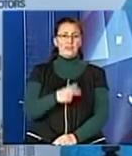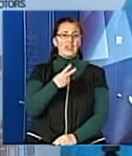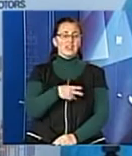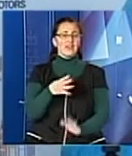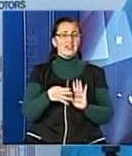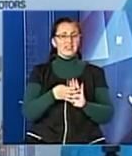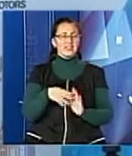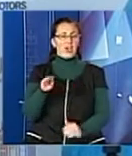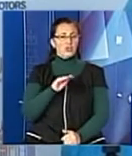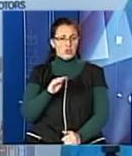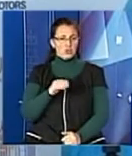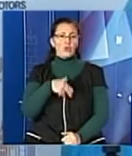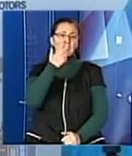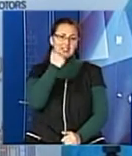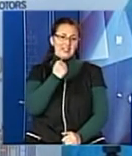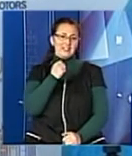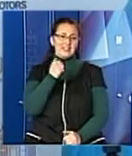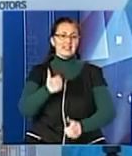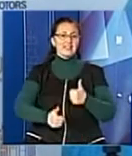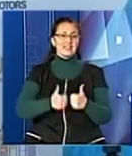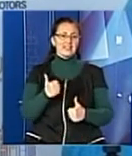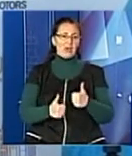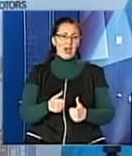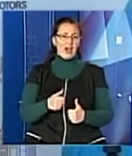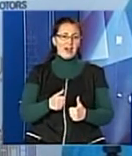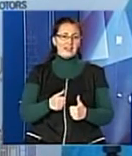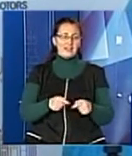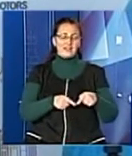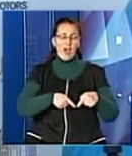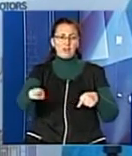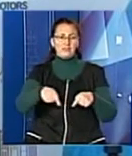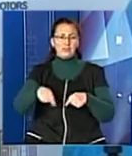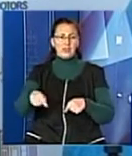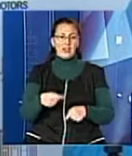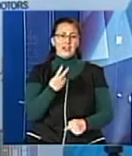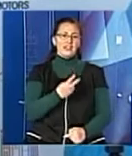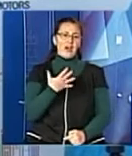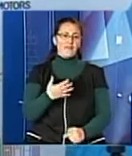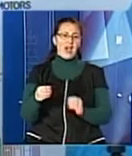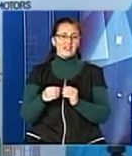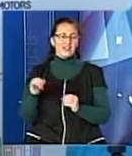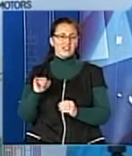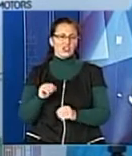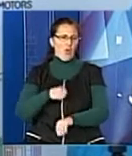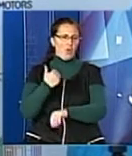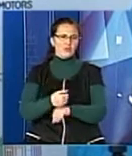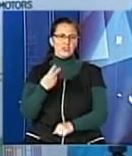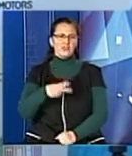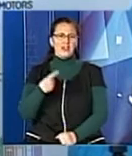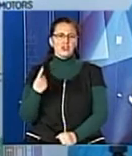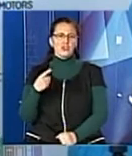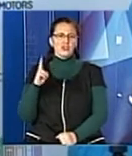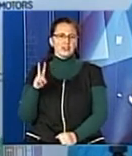29 жовтня традиційні змагання на дистанціях 2, 5, 10 та на головнішу дистанцію 21